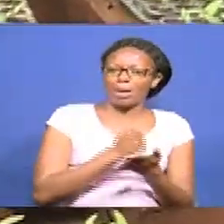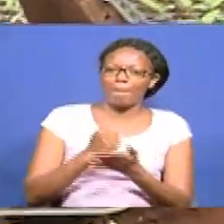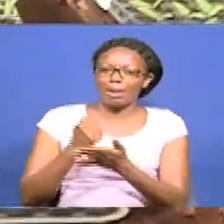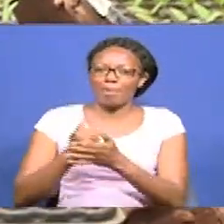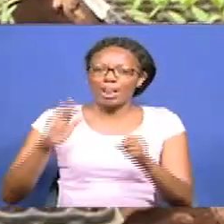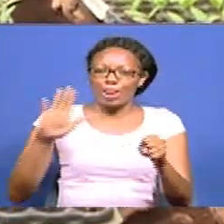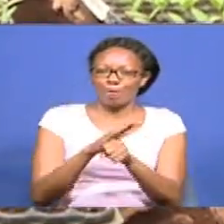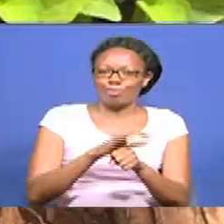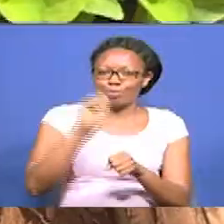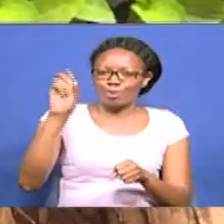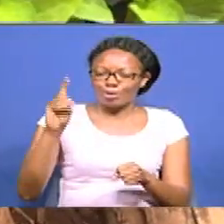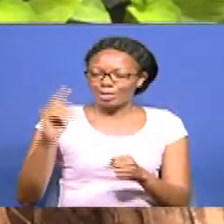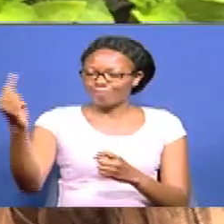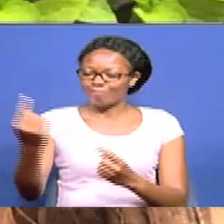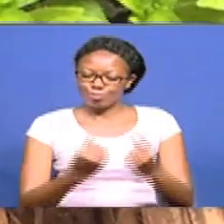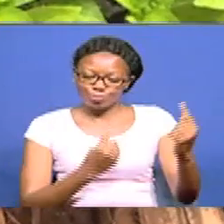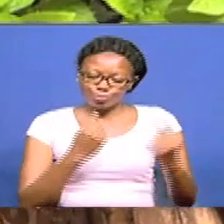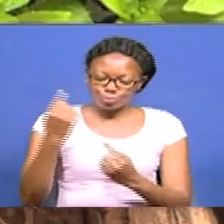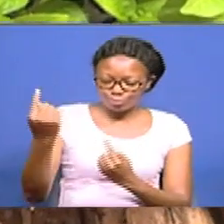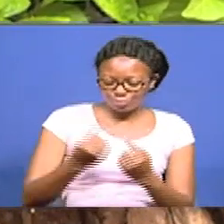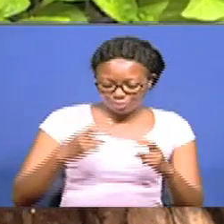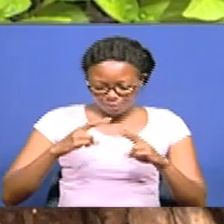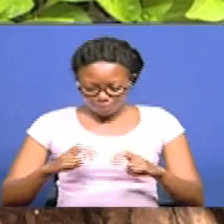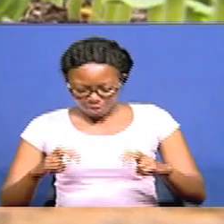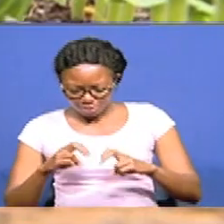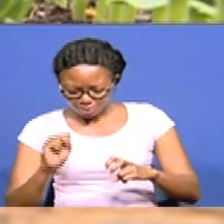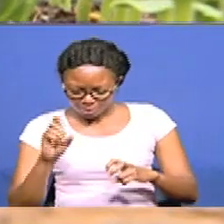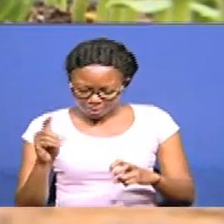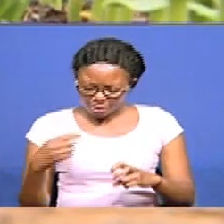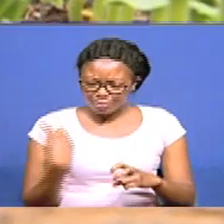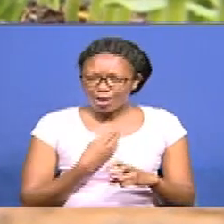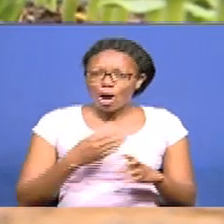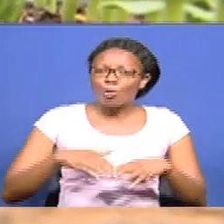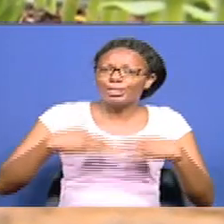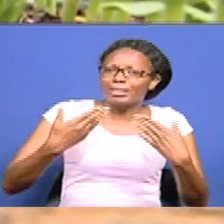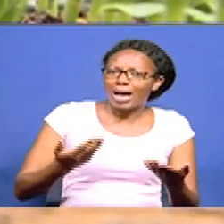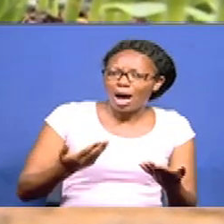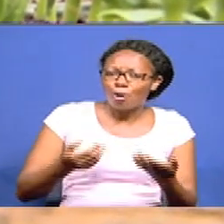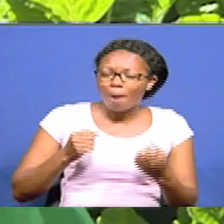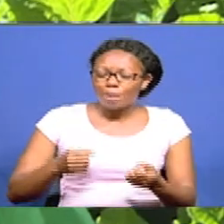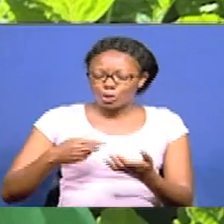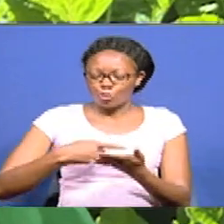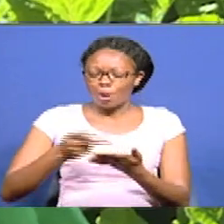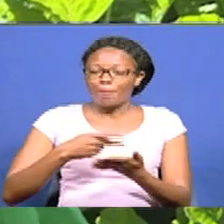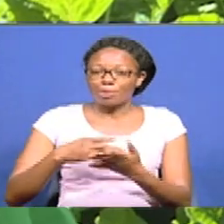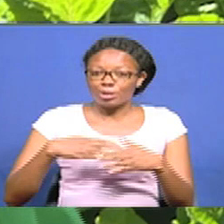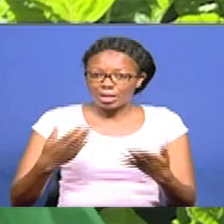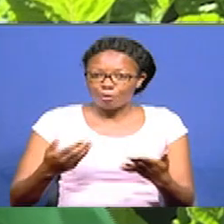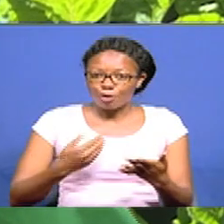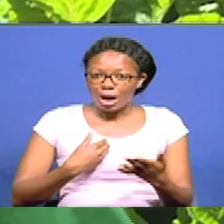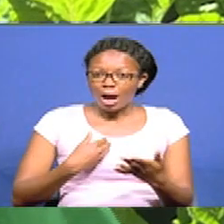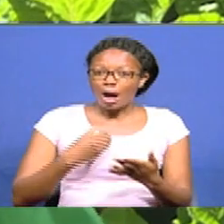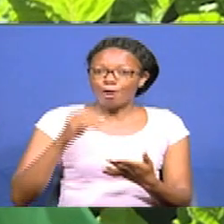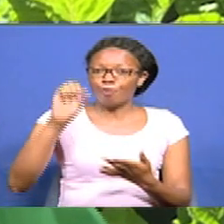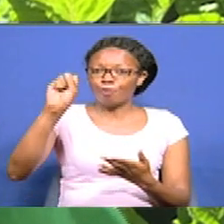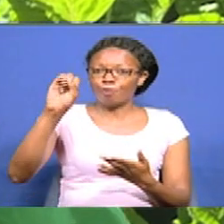ambazo huja mahali hapa na kufanya majaribio ya mbegu zao kabla ya kuuzia wakulima. Ni eneo ambapo kampuni kama